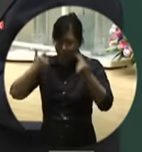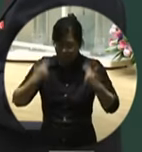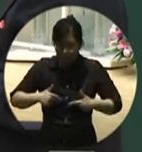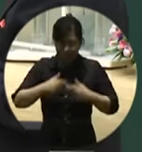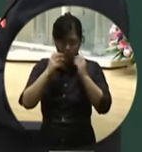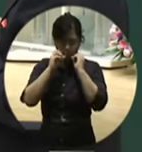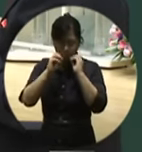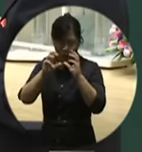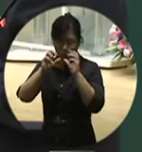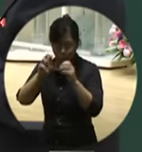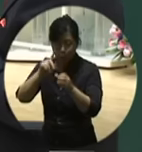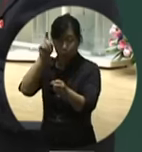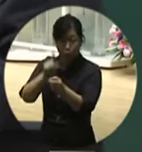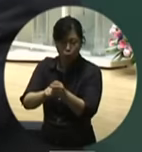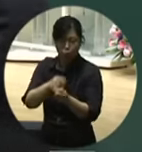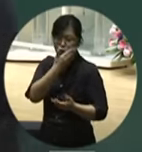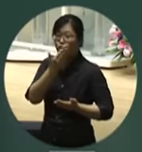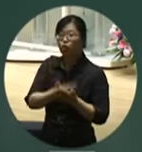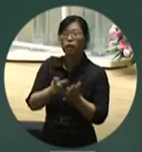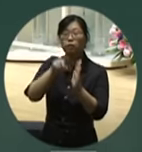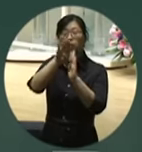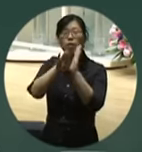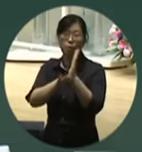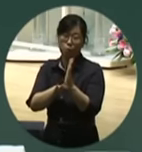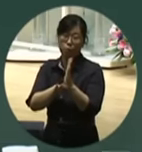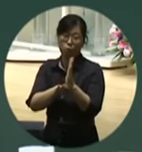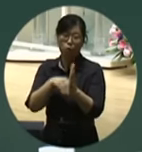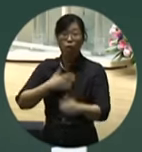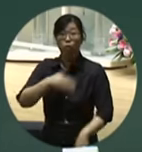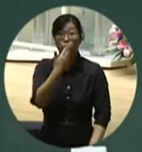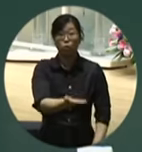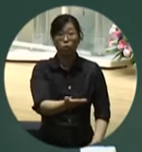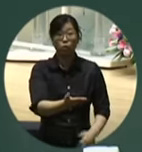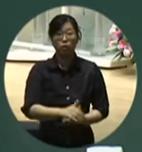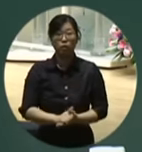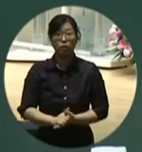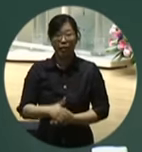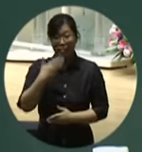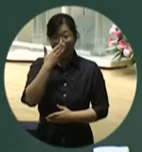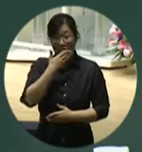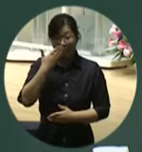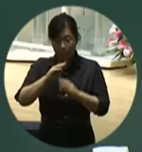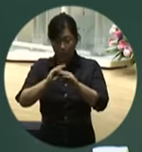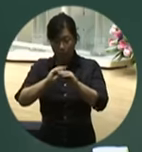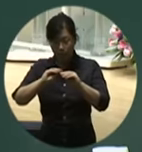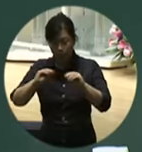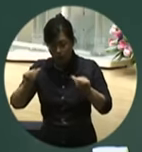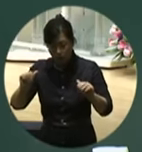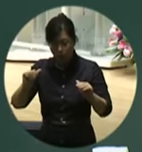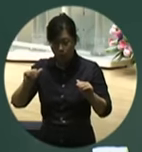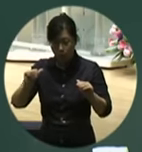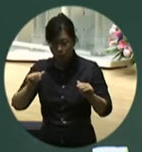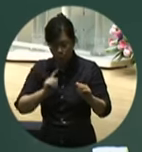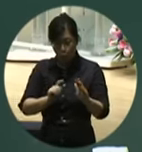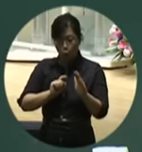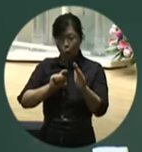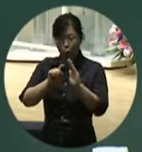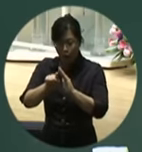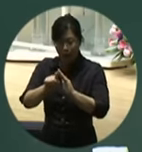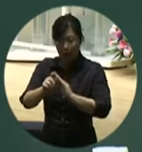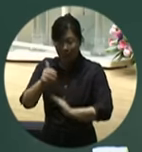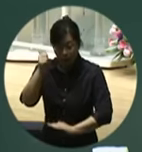them important time schedule. 아니 가나안 땅 입구에 이제 들어가게 됐는데 정탐꾼 열 명이 갈 수 없다는 거예요. They were at the gates